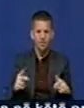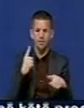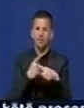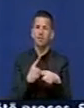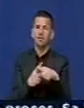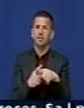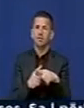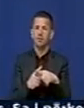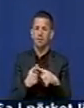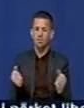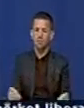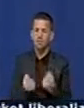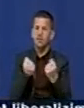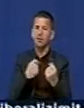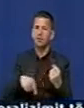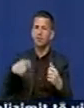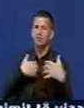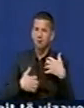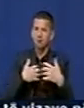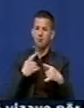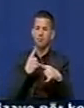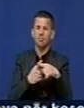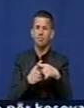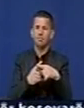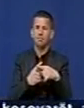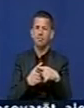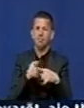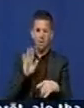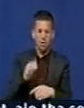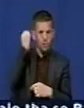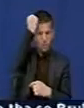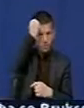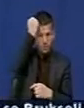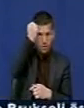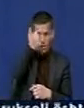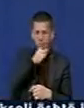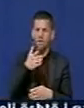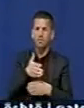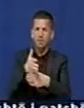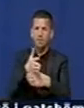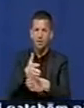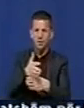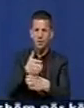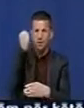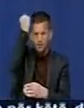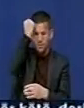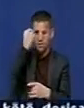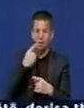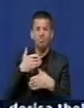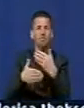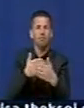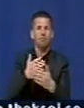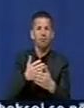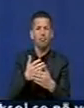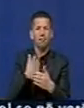ka rënduar përpjekjen e miqve aleatëve të Republikës së Kosovës për të mbështetur Kosovën në proceset e